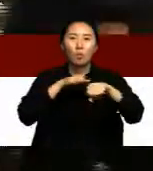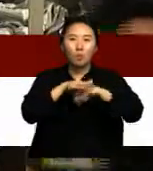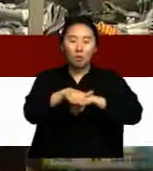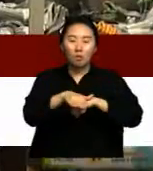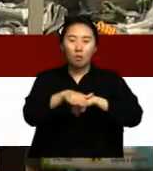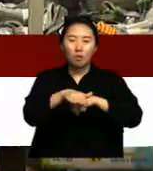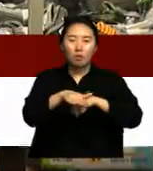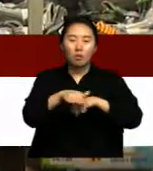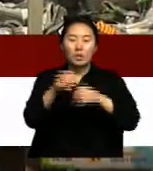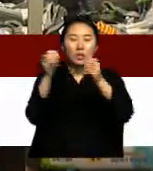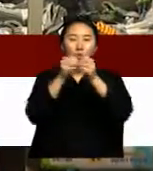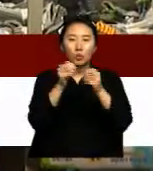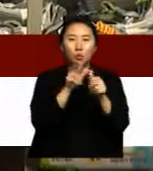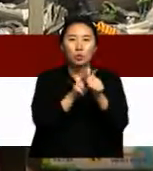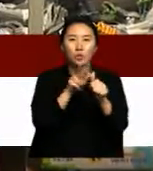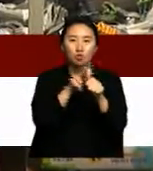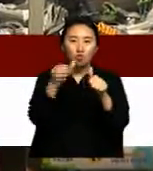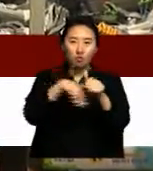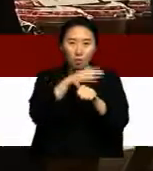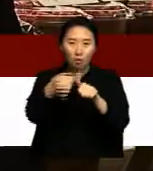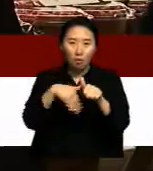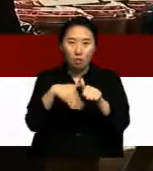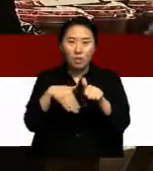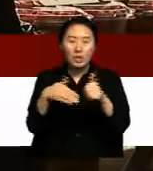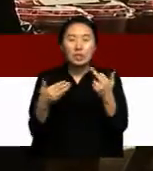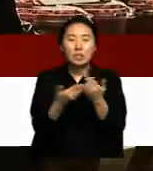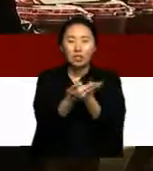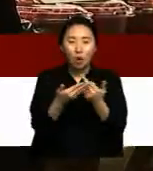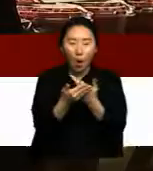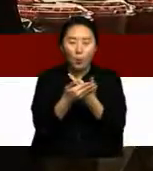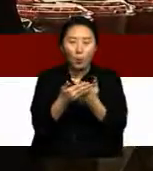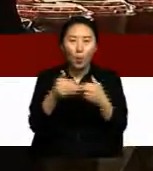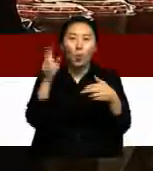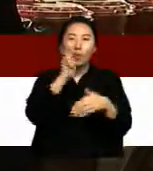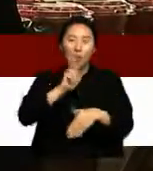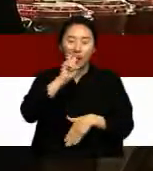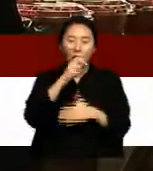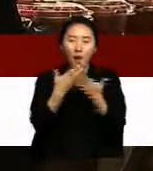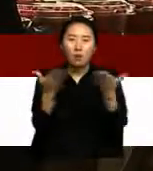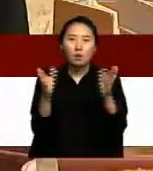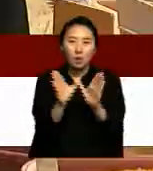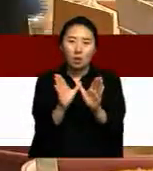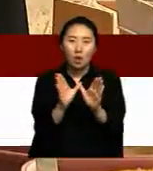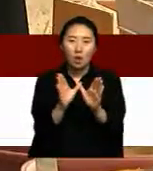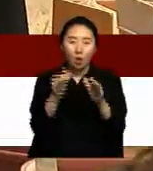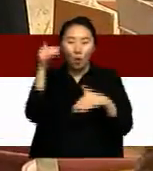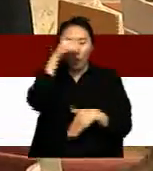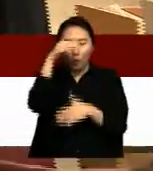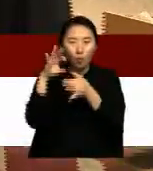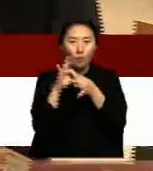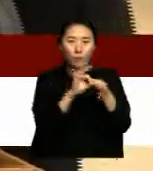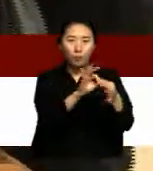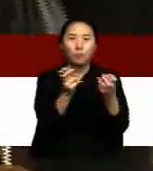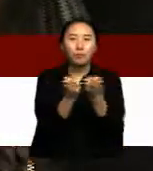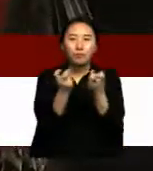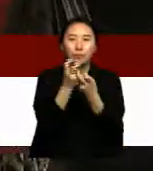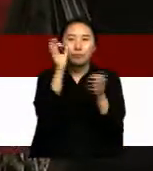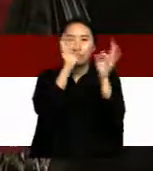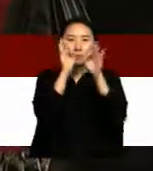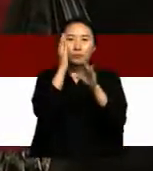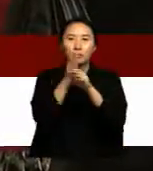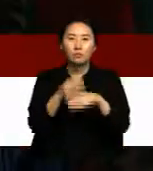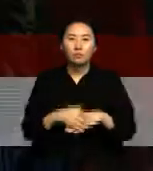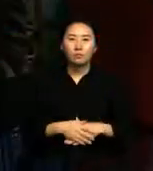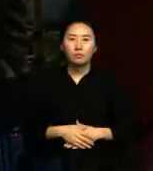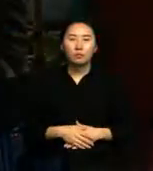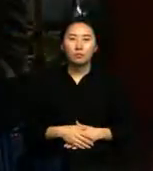육성 사업은 전통시장 주변 지역인 자라섬과 뮤직빌리지 등 주변 관광 자원들과의 연계 방안도 모색될